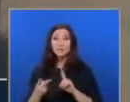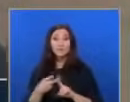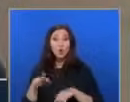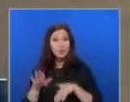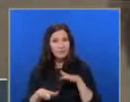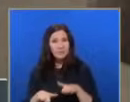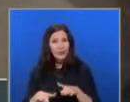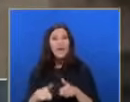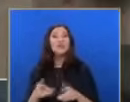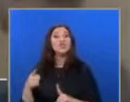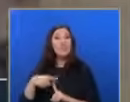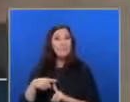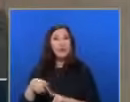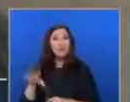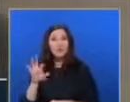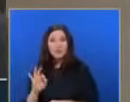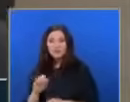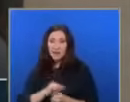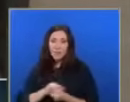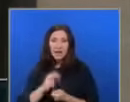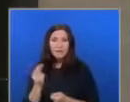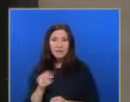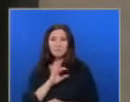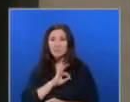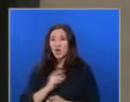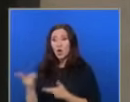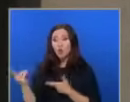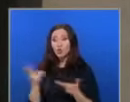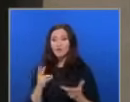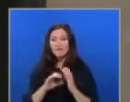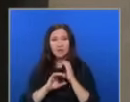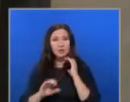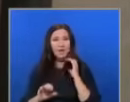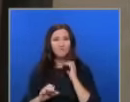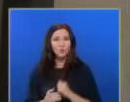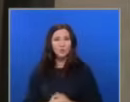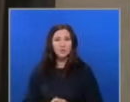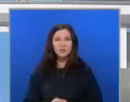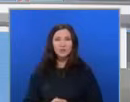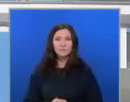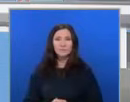второто престъпление, че Табаков и Османов са прали пари, спечелени от доставката на автобусите.